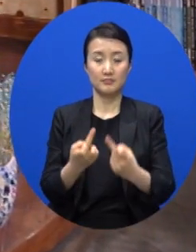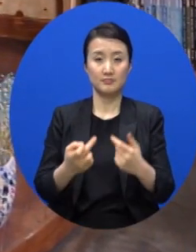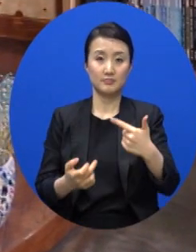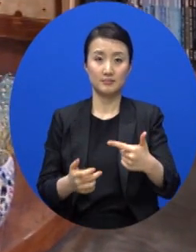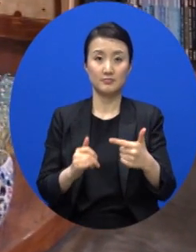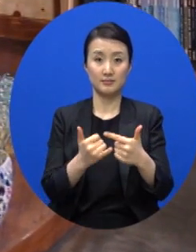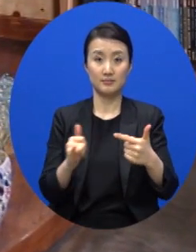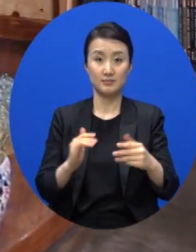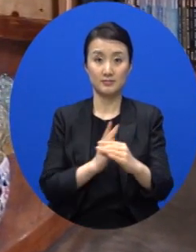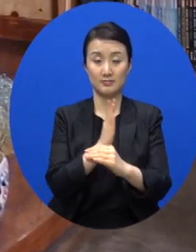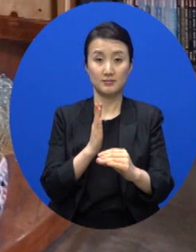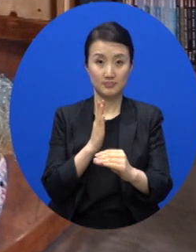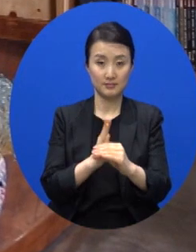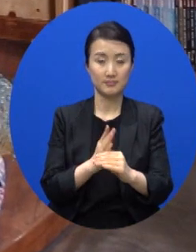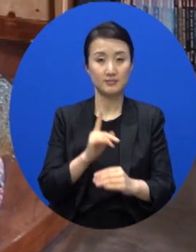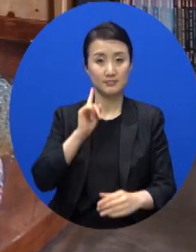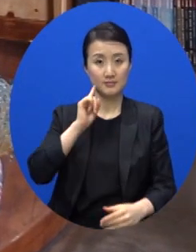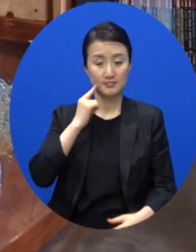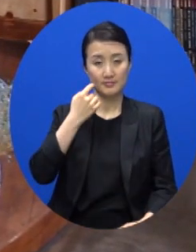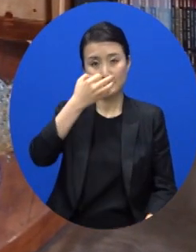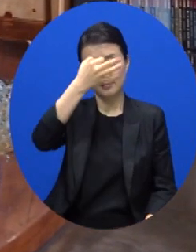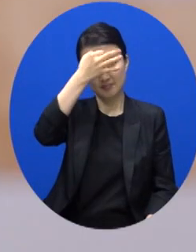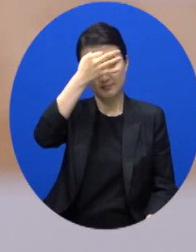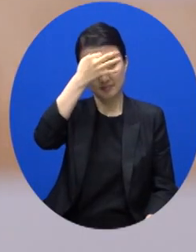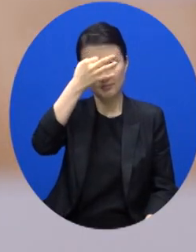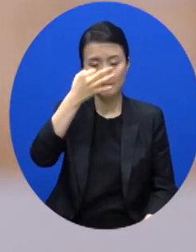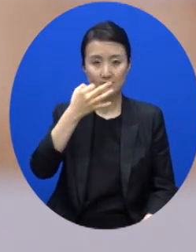예술가의 그런 기질을 가지고